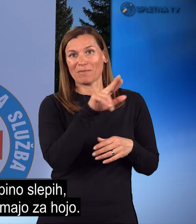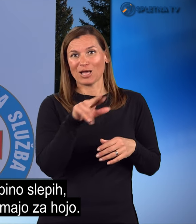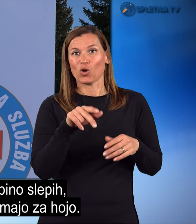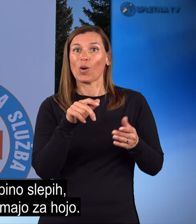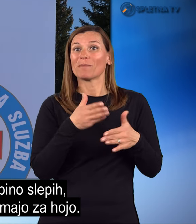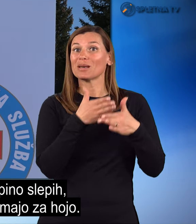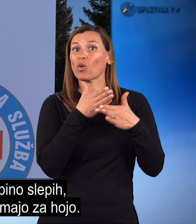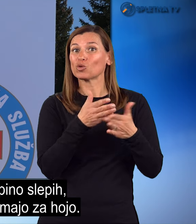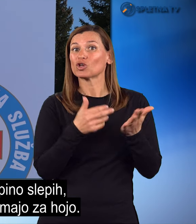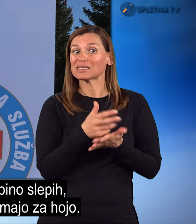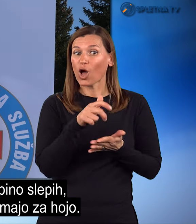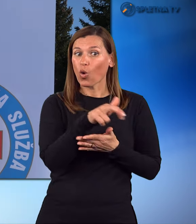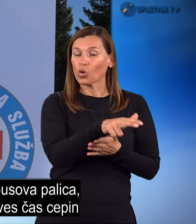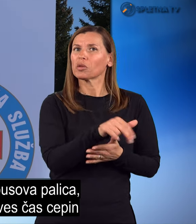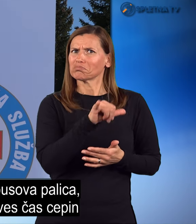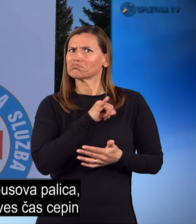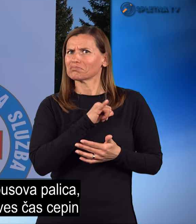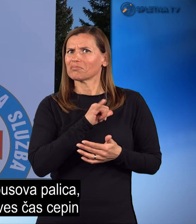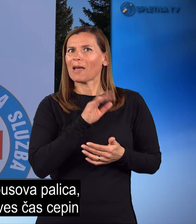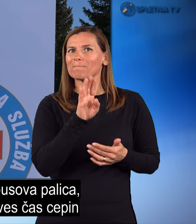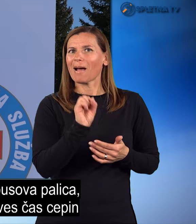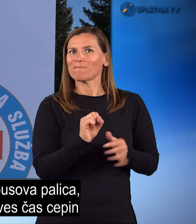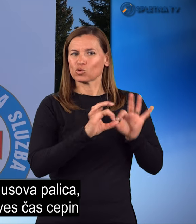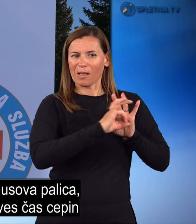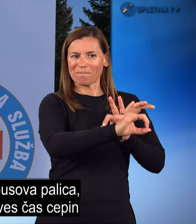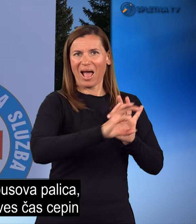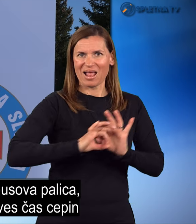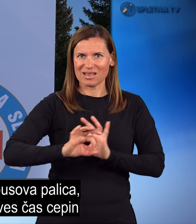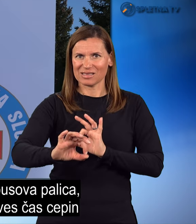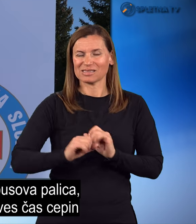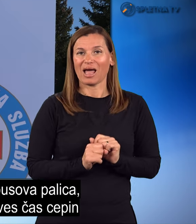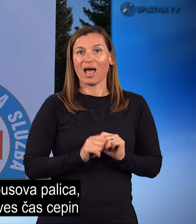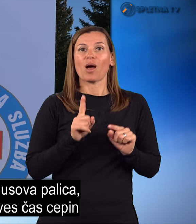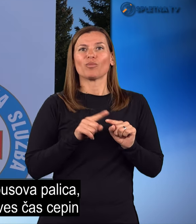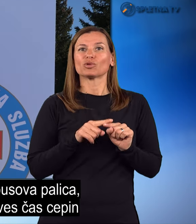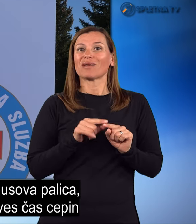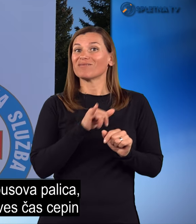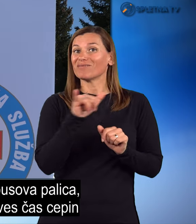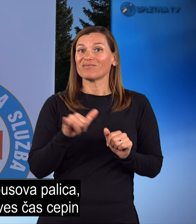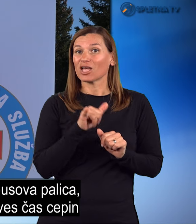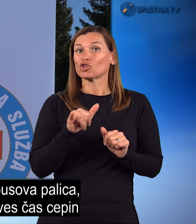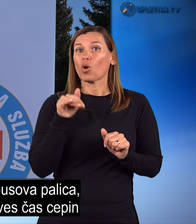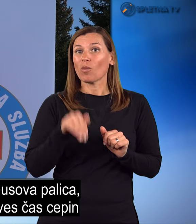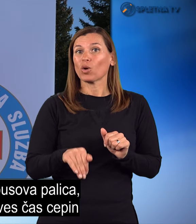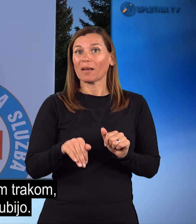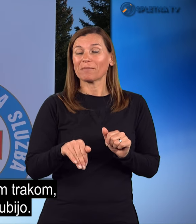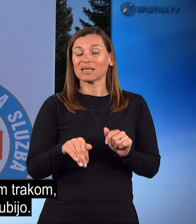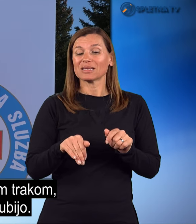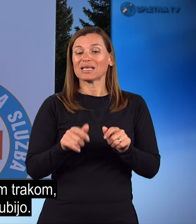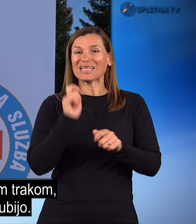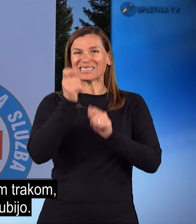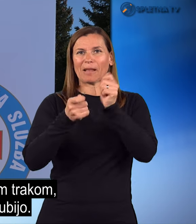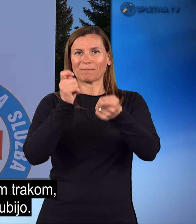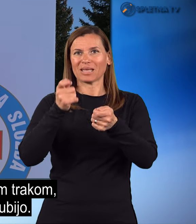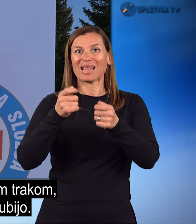kakšne imajo pripomočke za hojo. Zdi se mi zanimiva tista bambusova palca, potem, da more ves čas biti na osebo cepin pripet